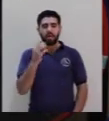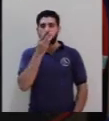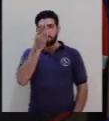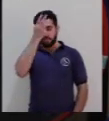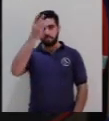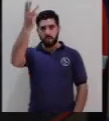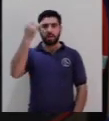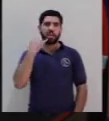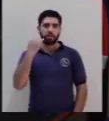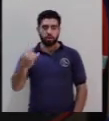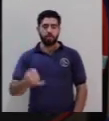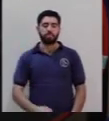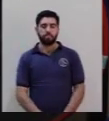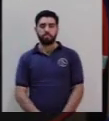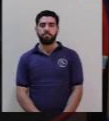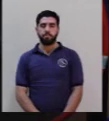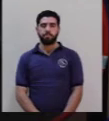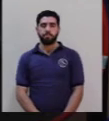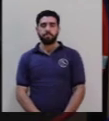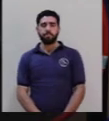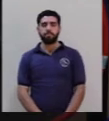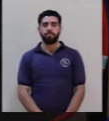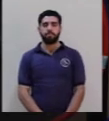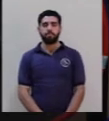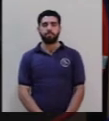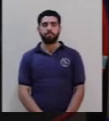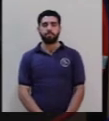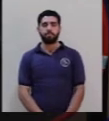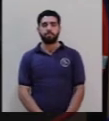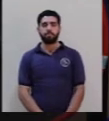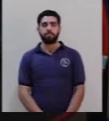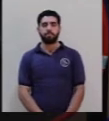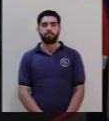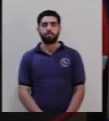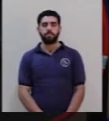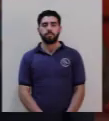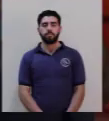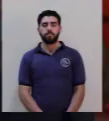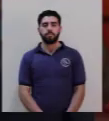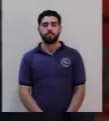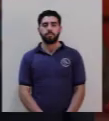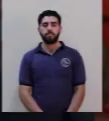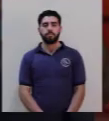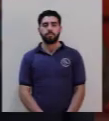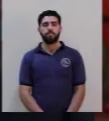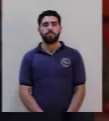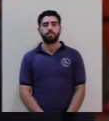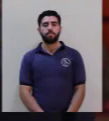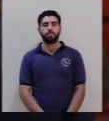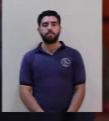ni majunka mestaj, chi de irugachulev chukak o urkayewal, ire ronojel rupeyal samaj, rupeyal